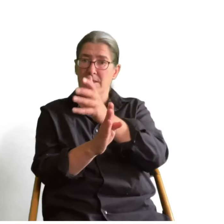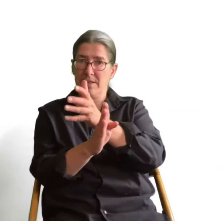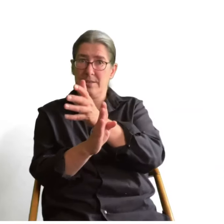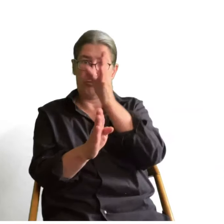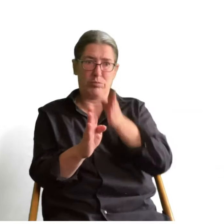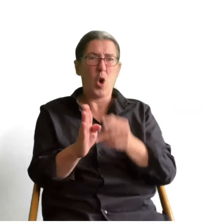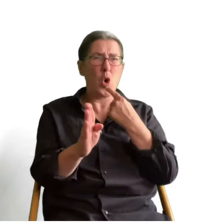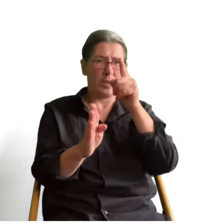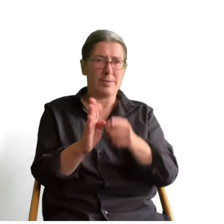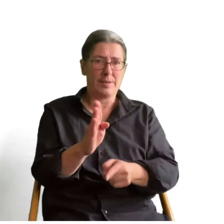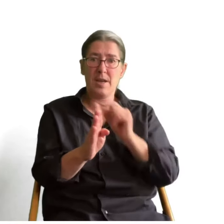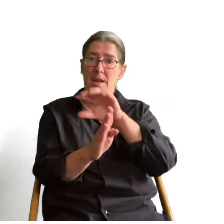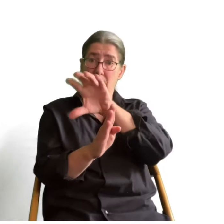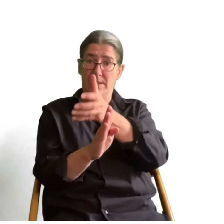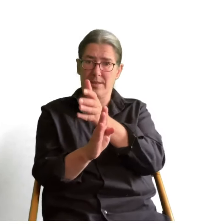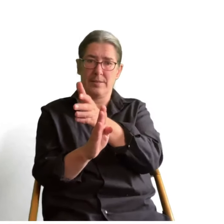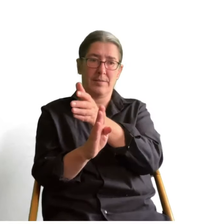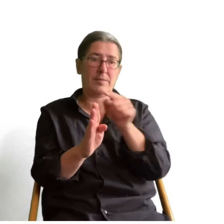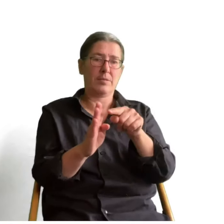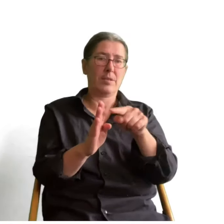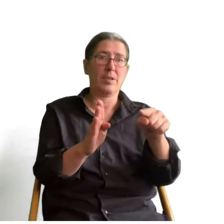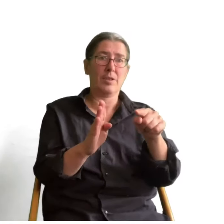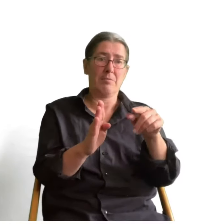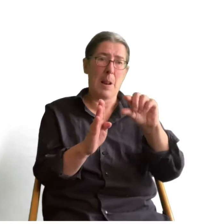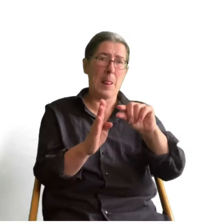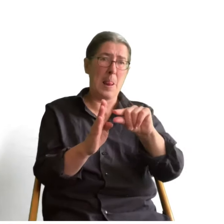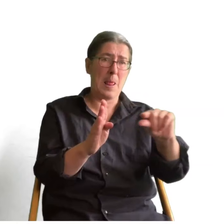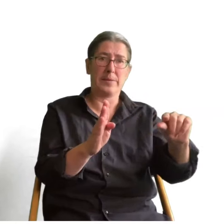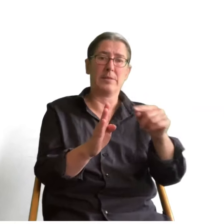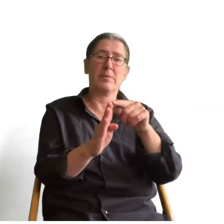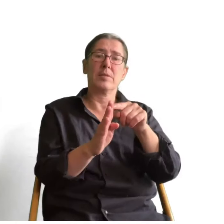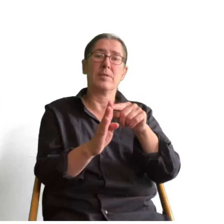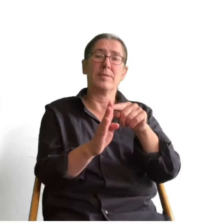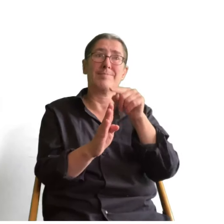zwischen den Ganzen. Das hier sind die Ganzen.